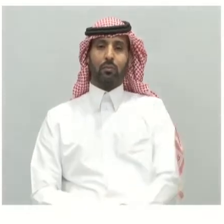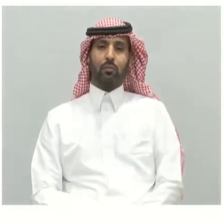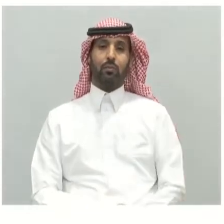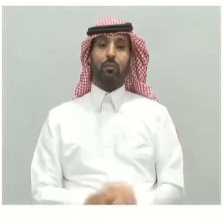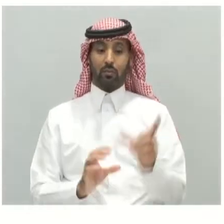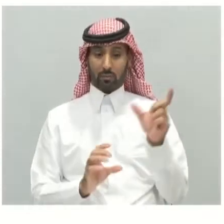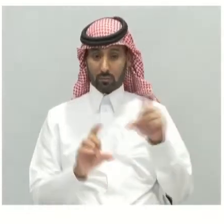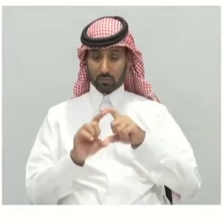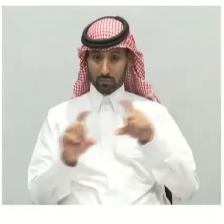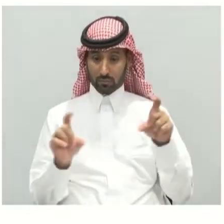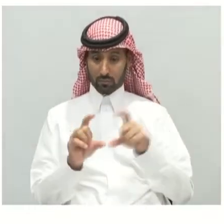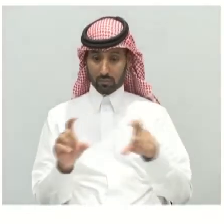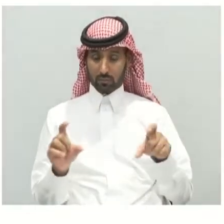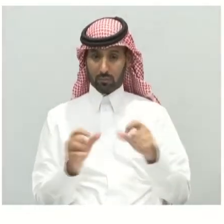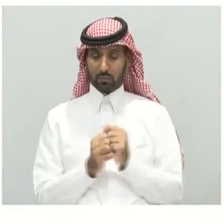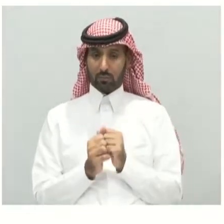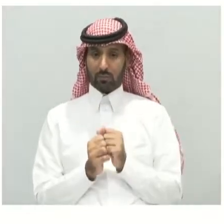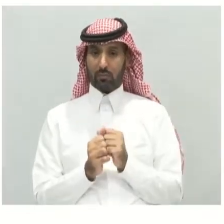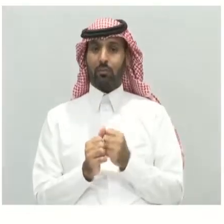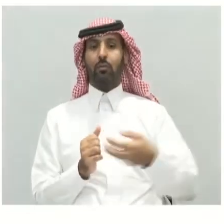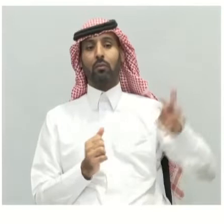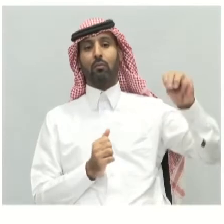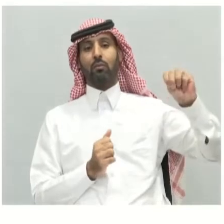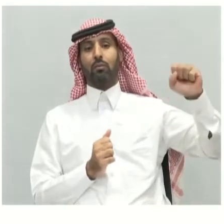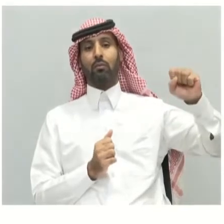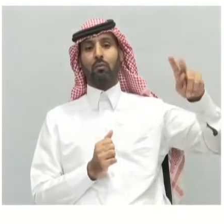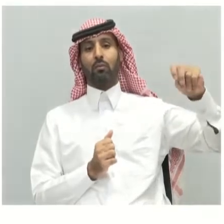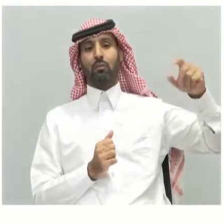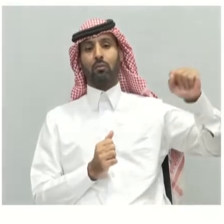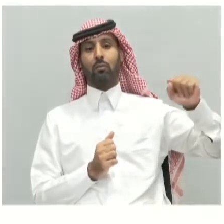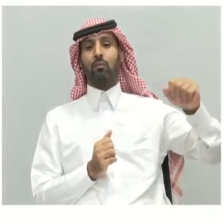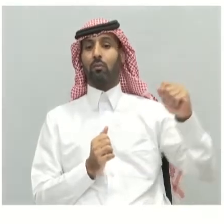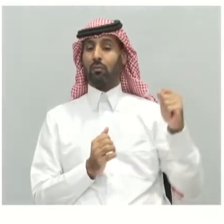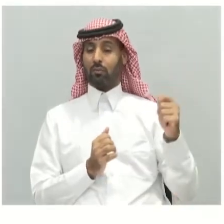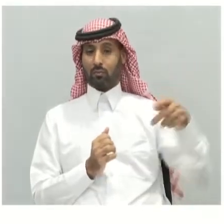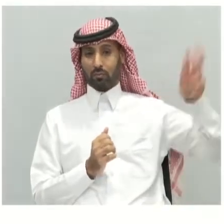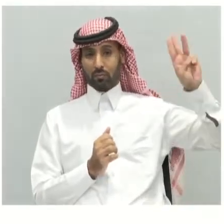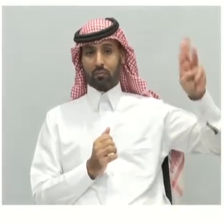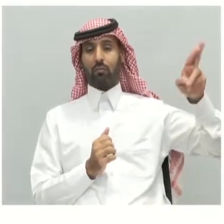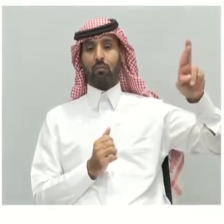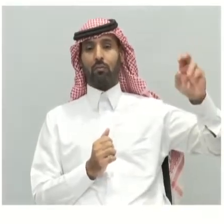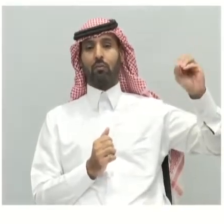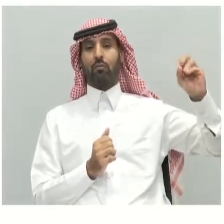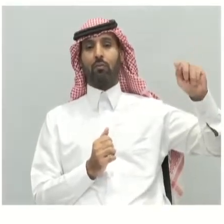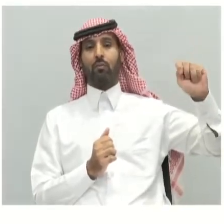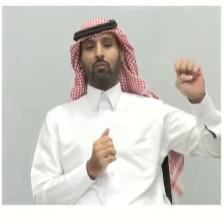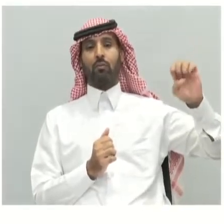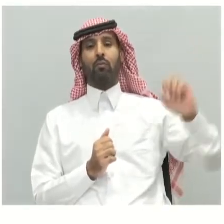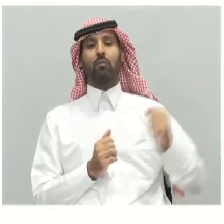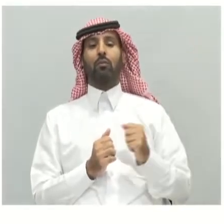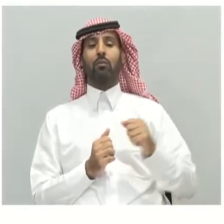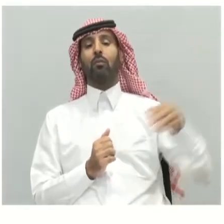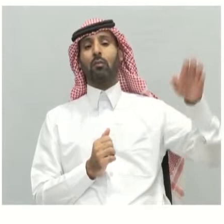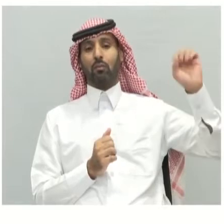two sentences. Muna wrote a book. خلاص. The other one, the